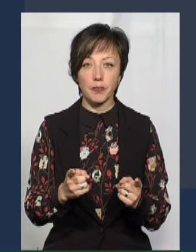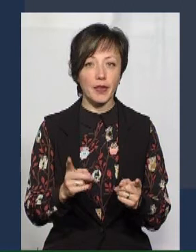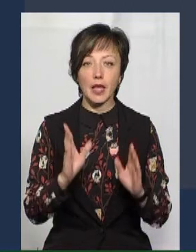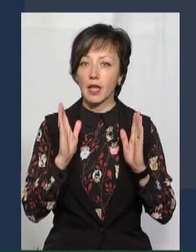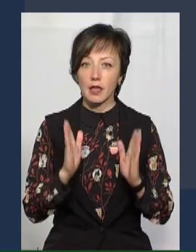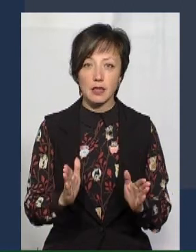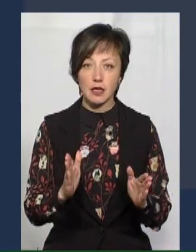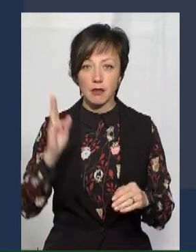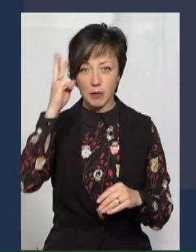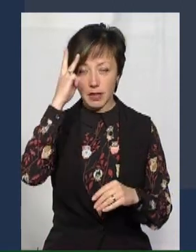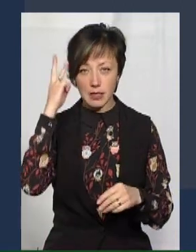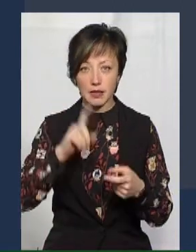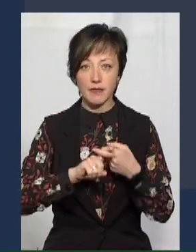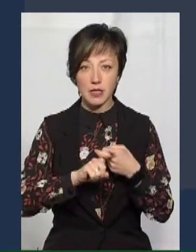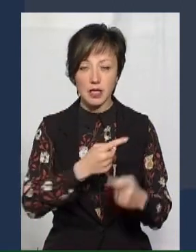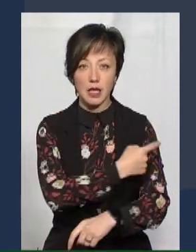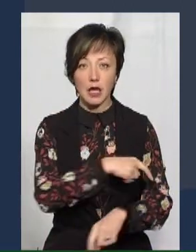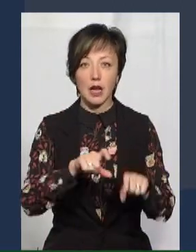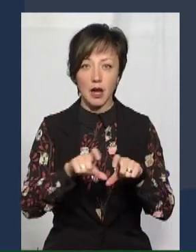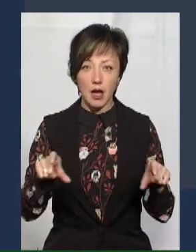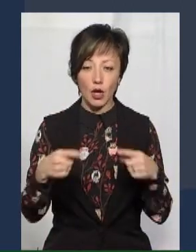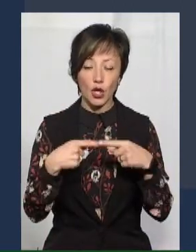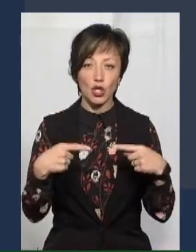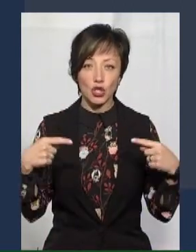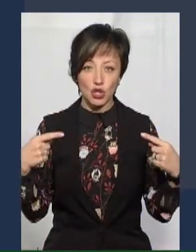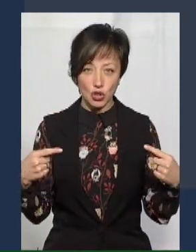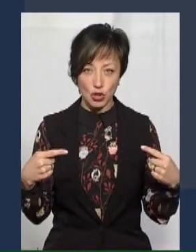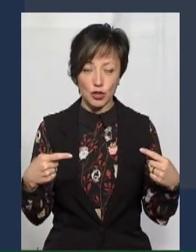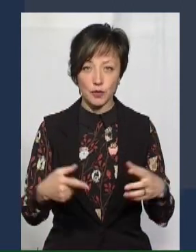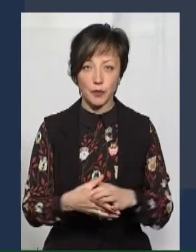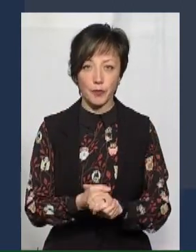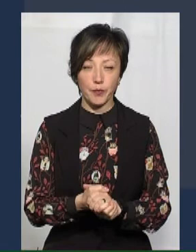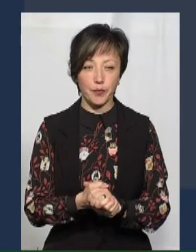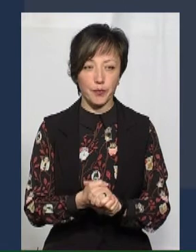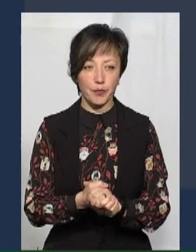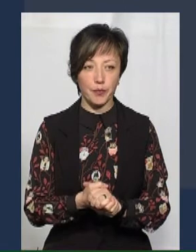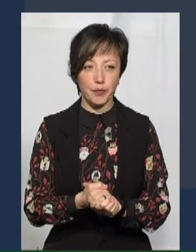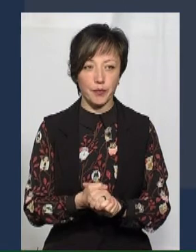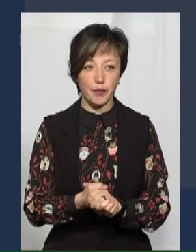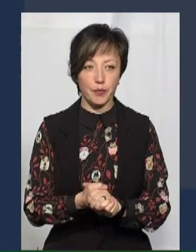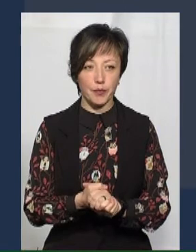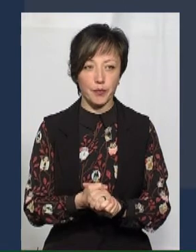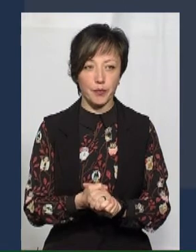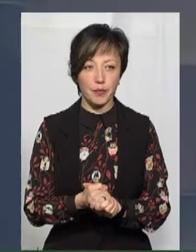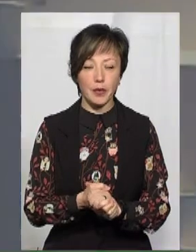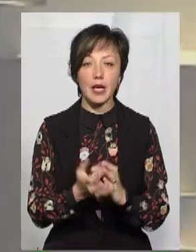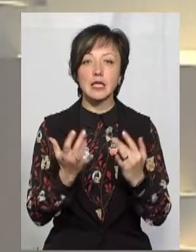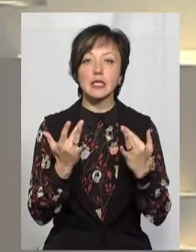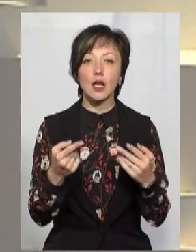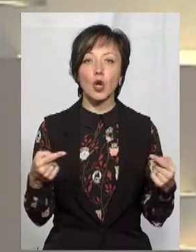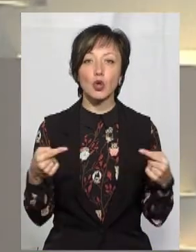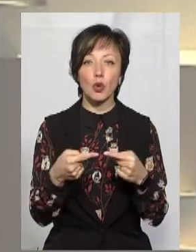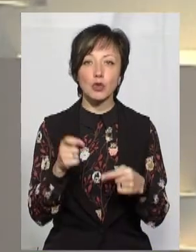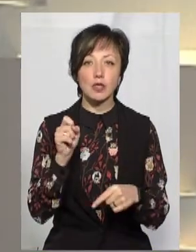якби не тільки в Хмельницькій інфекційній лікарні, але й в інших медичних закладах. То скільки